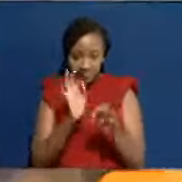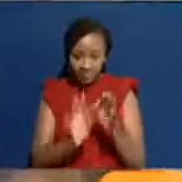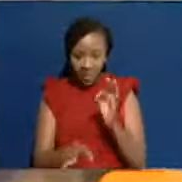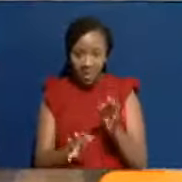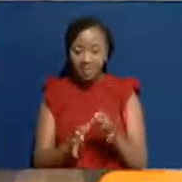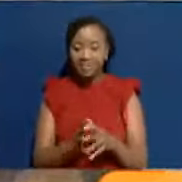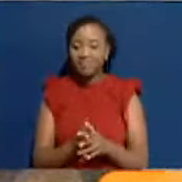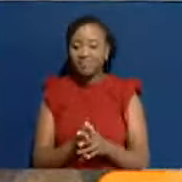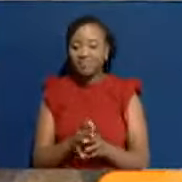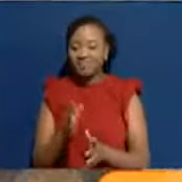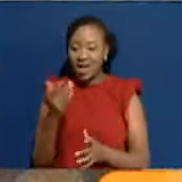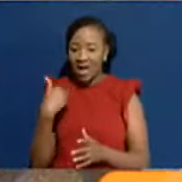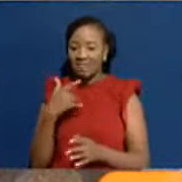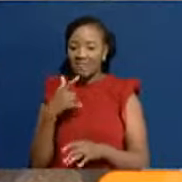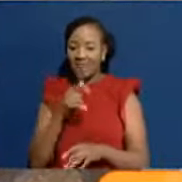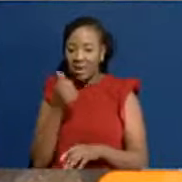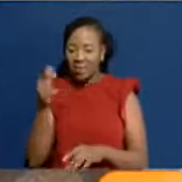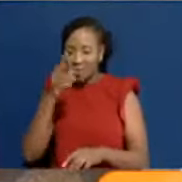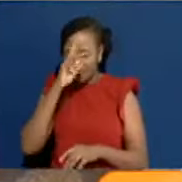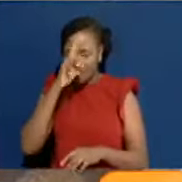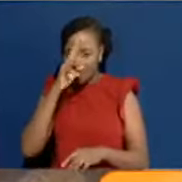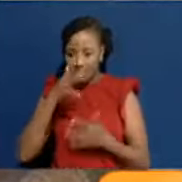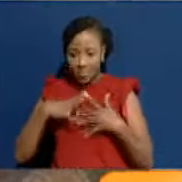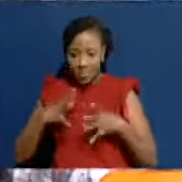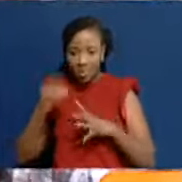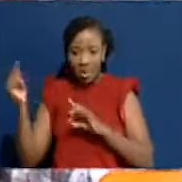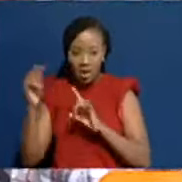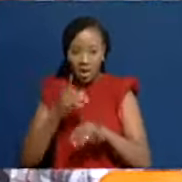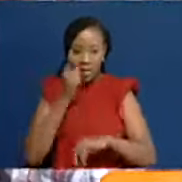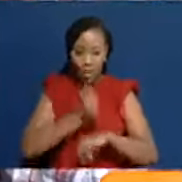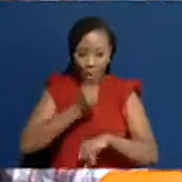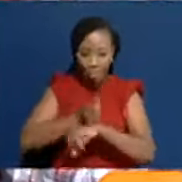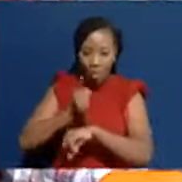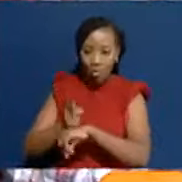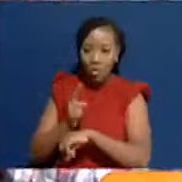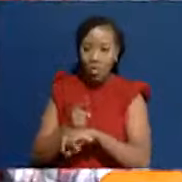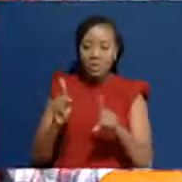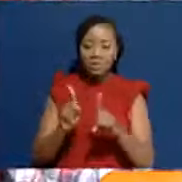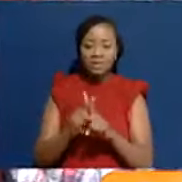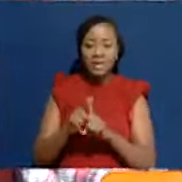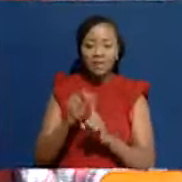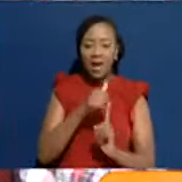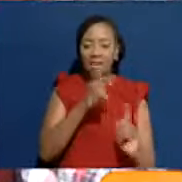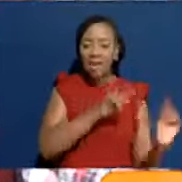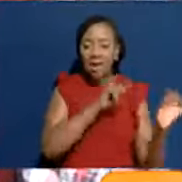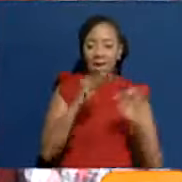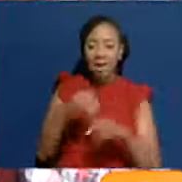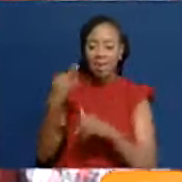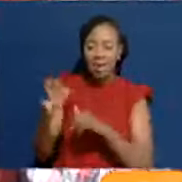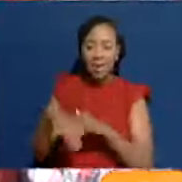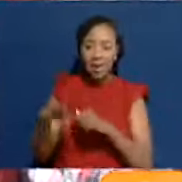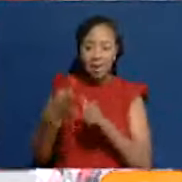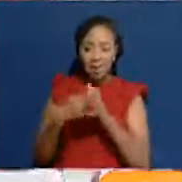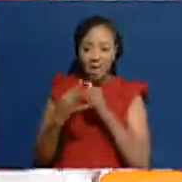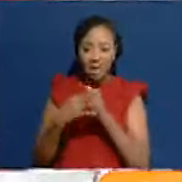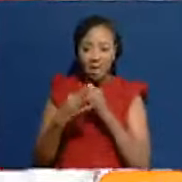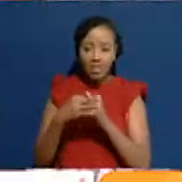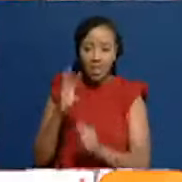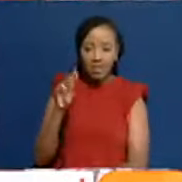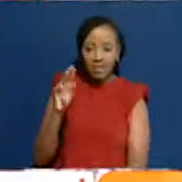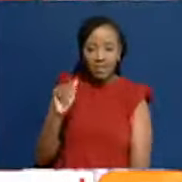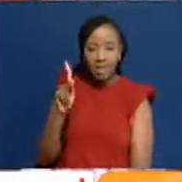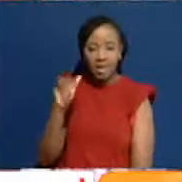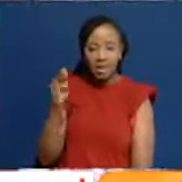they hoped police could have dealt with in time. Hata kuna wakati walikuja Makena, ile geti ingine, walikuja na petrol